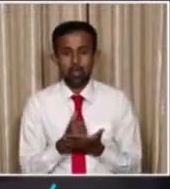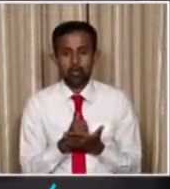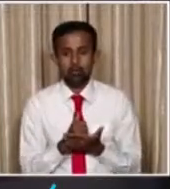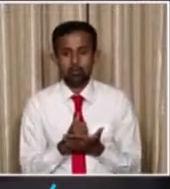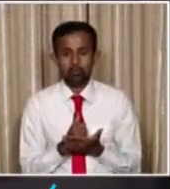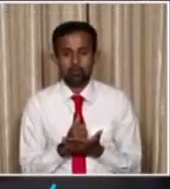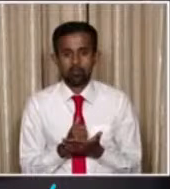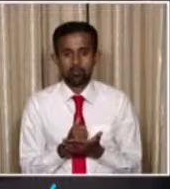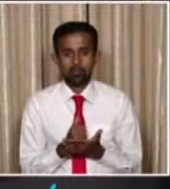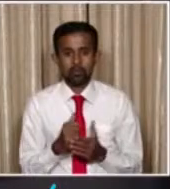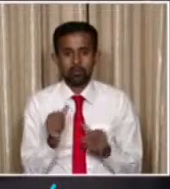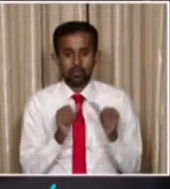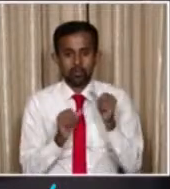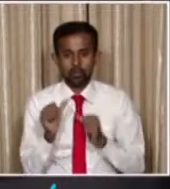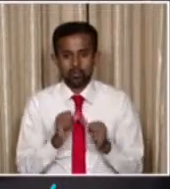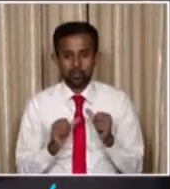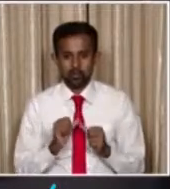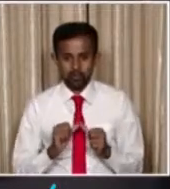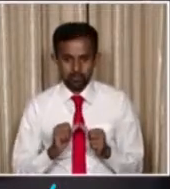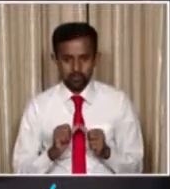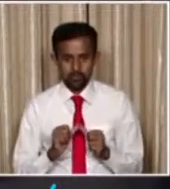විශේෂයෙන්ම ඖෂධ